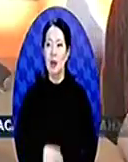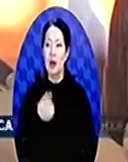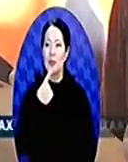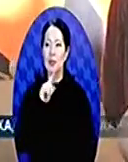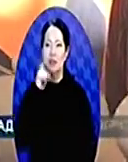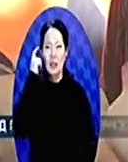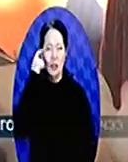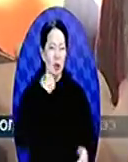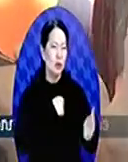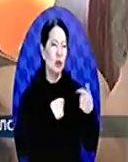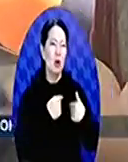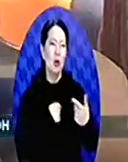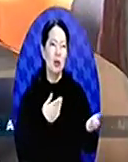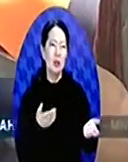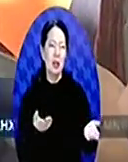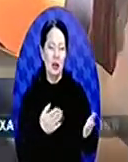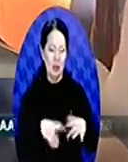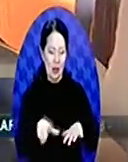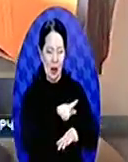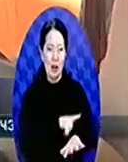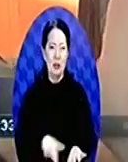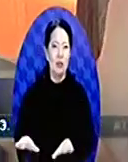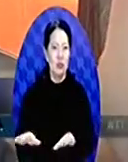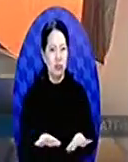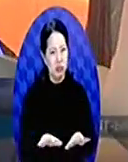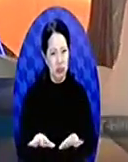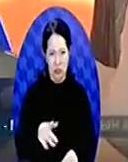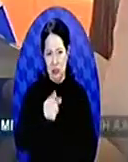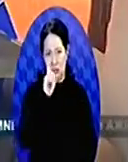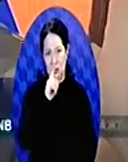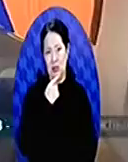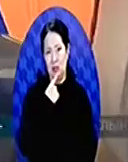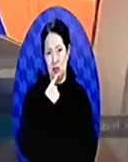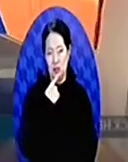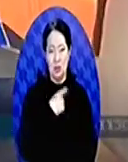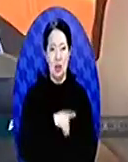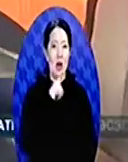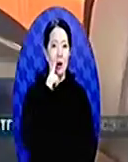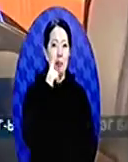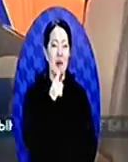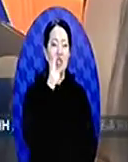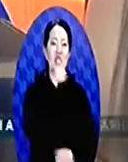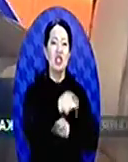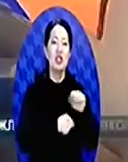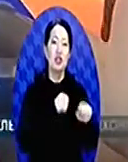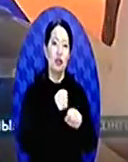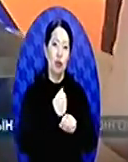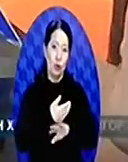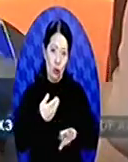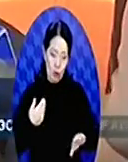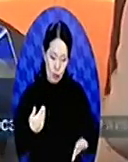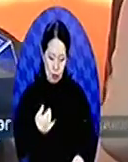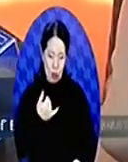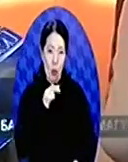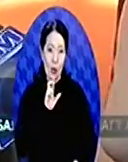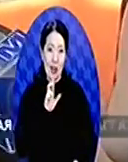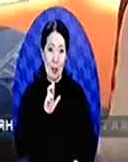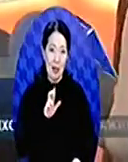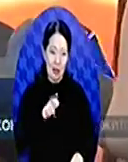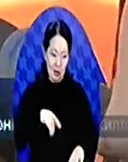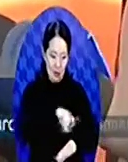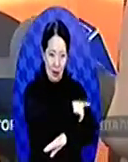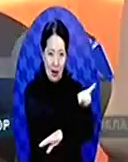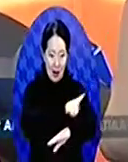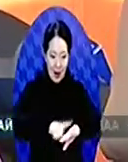гамшиг бол газар хөдлөлтийн гамшиг байгаа. Ер нь 1000 жилийн өмнө энэ Улаанбаатарын бүсэд маш хүчтэй